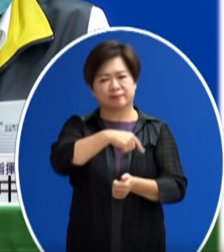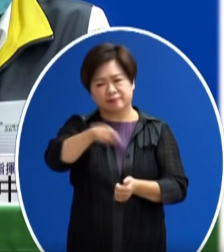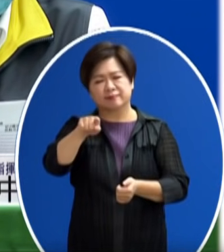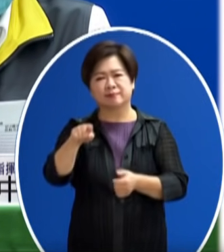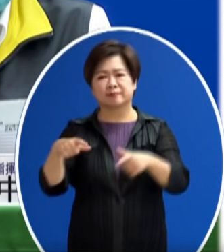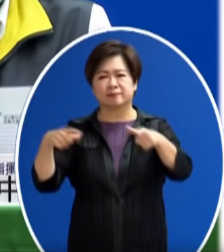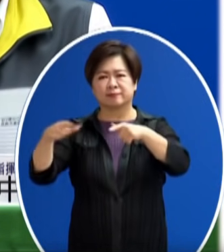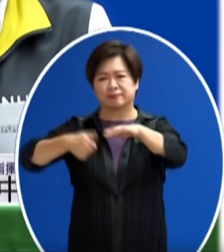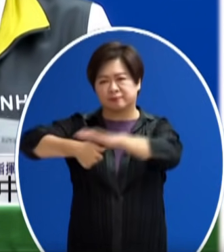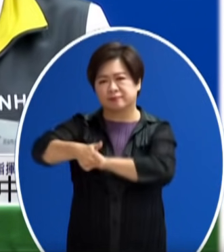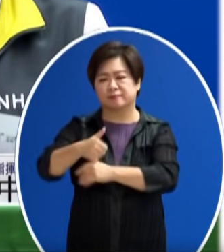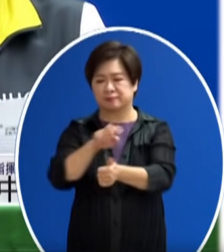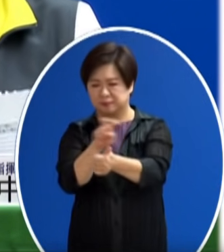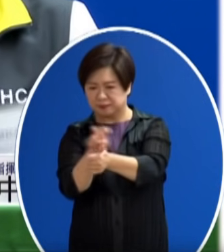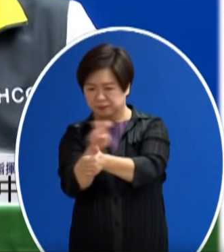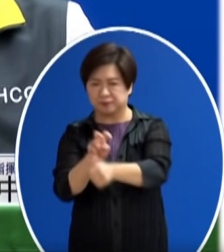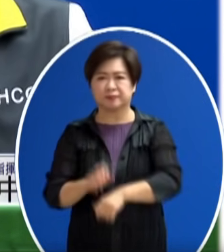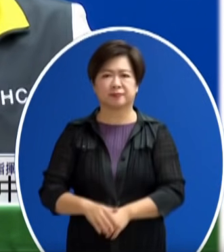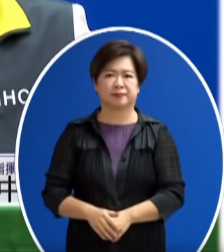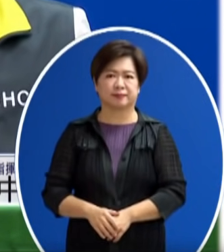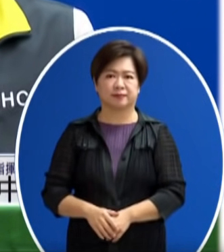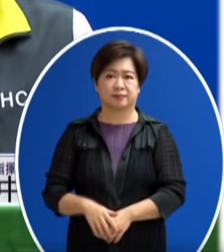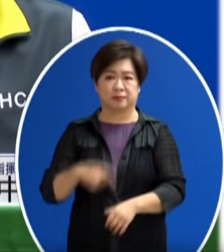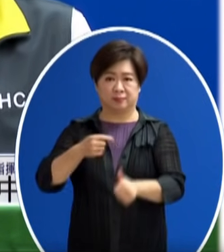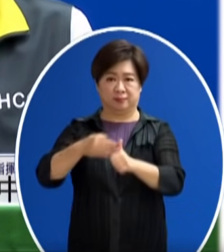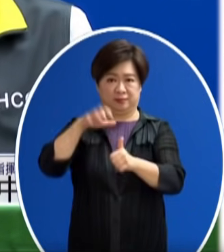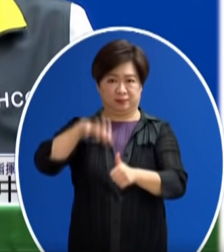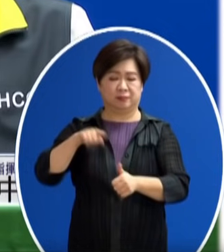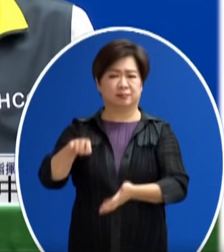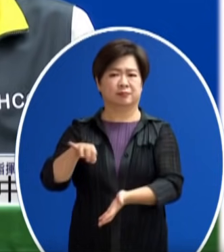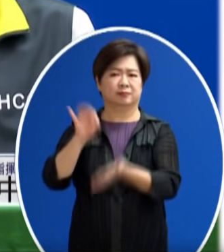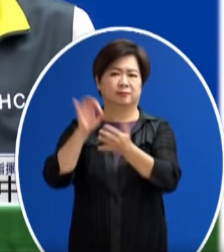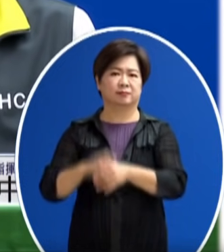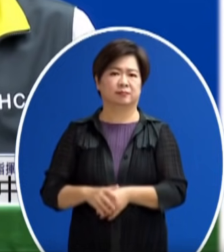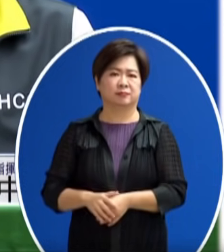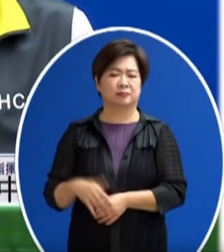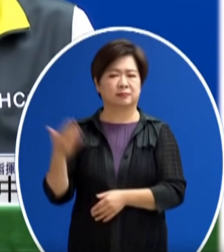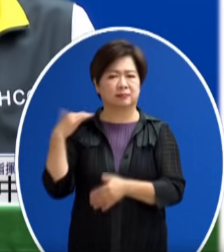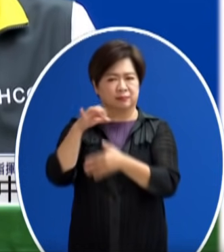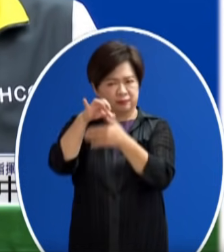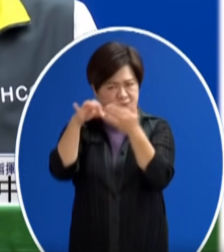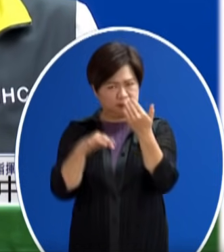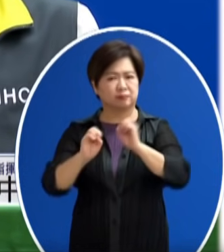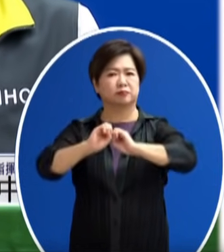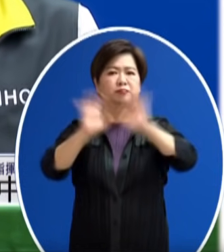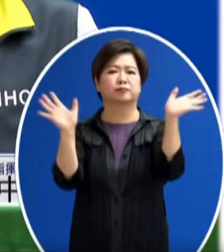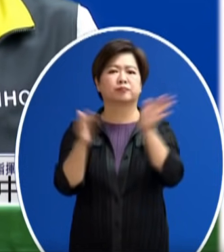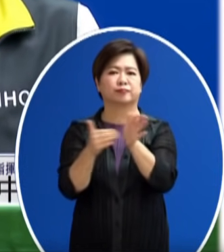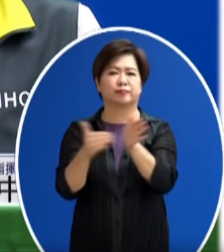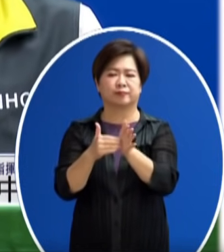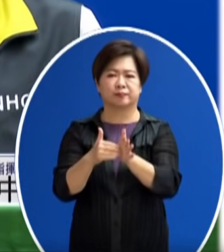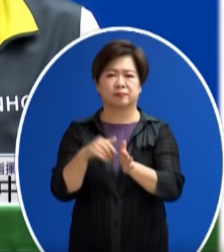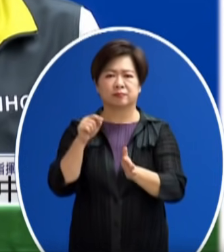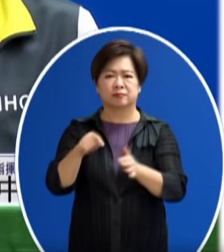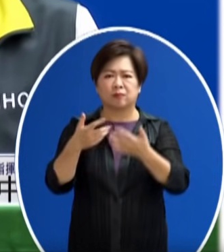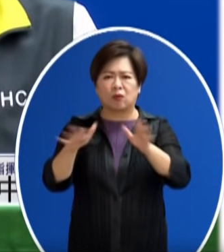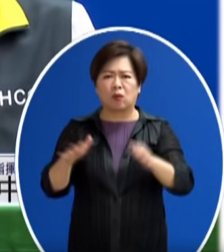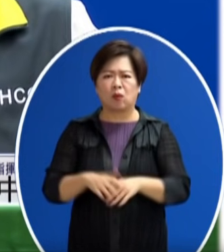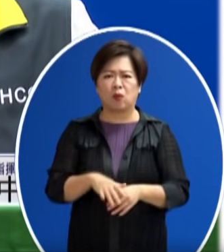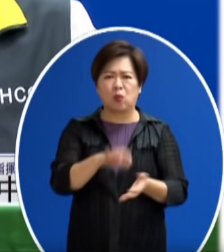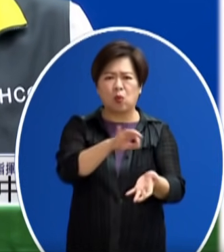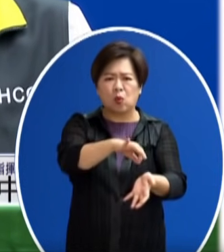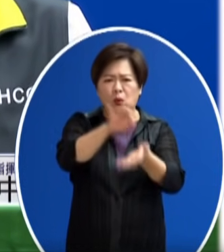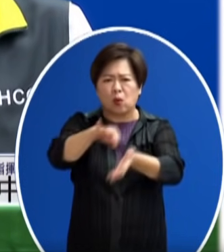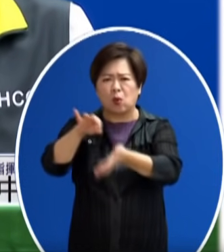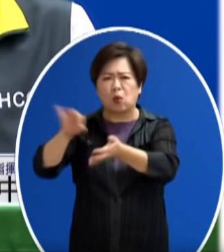顾。好，所以这是教育单位在原来的一个规定。好，那在这边有很多人反映，就